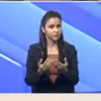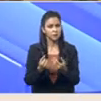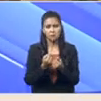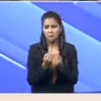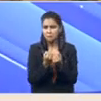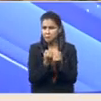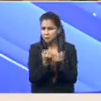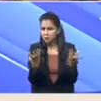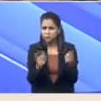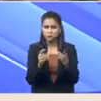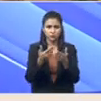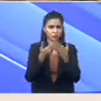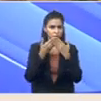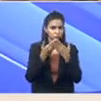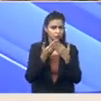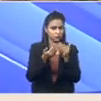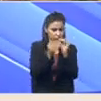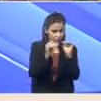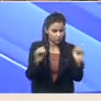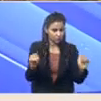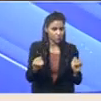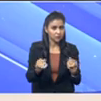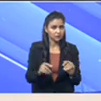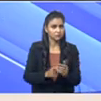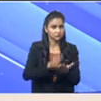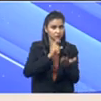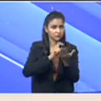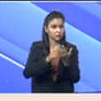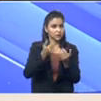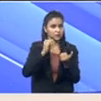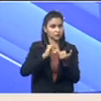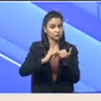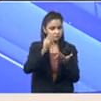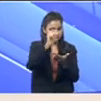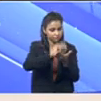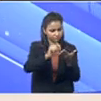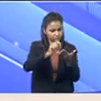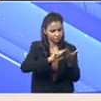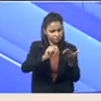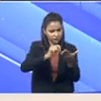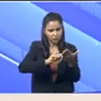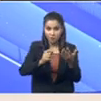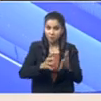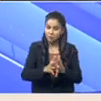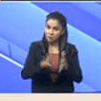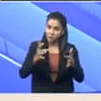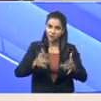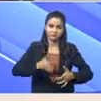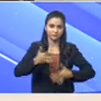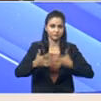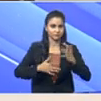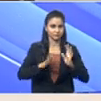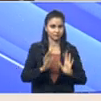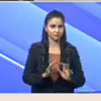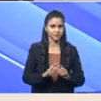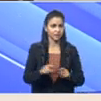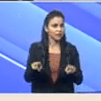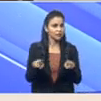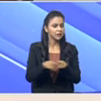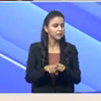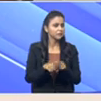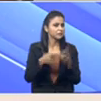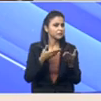बहुत सारे स्कूली बच्चे कैलीग्राफी यानी सुलेख में काफी दिलचस्पी रखते हैं। इसके